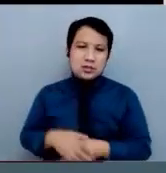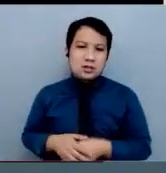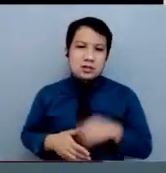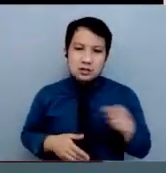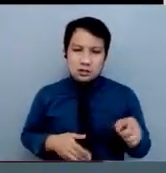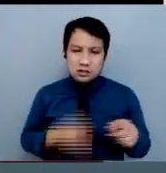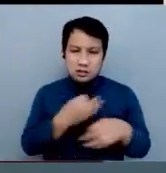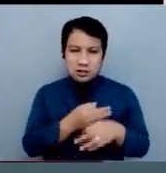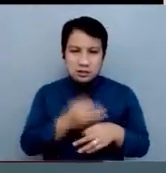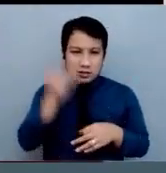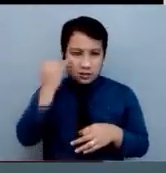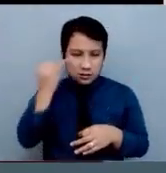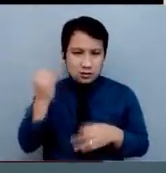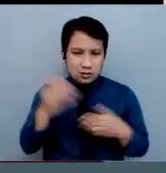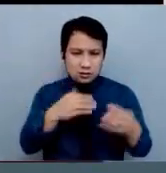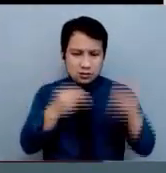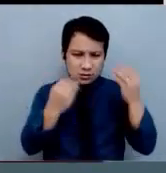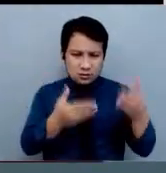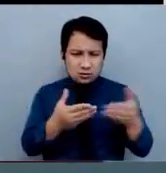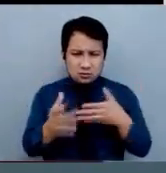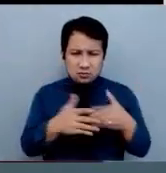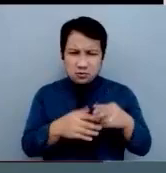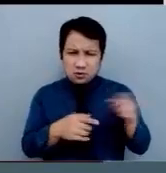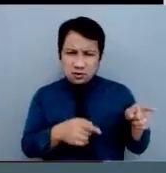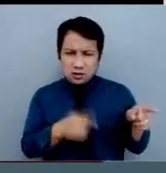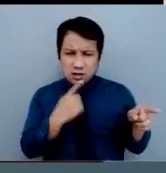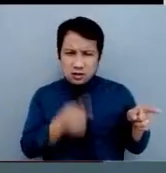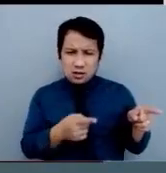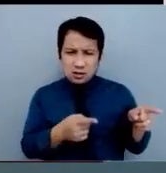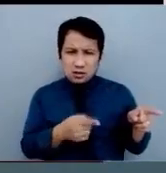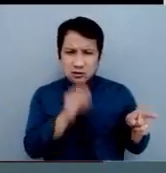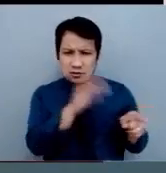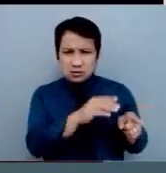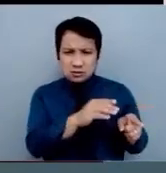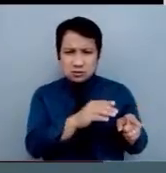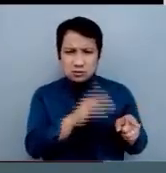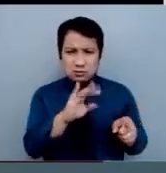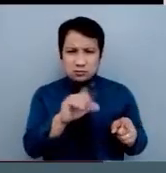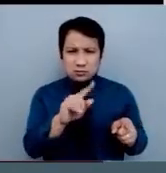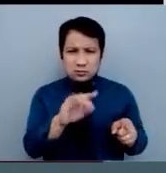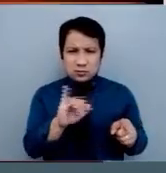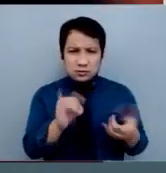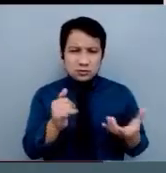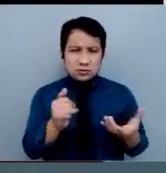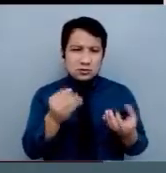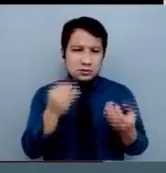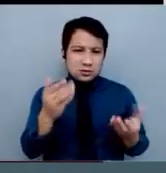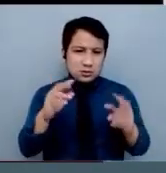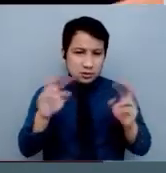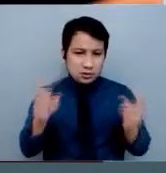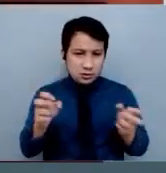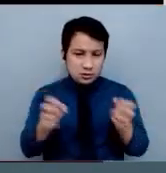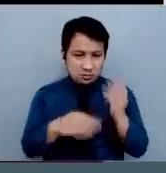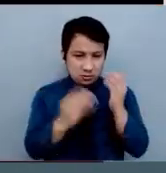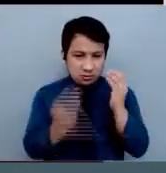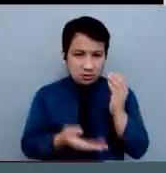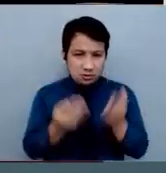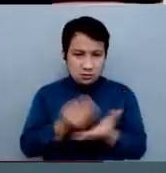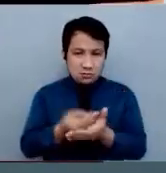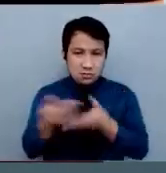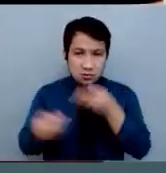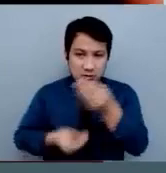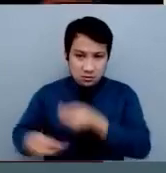kay Mr. James Jimenez, sir, palagay ko nangihingi ng bounty itong mga to. Yung bag bounty kasi ito yung